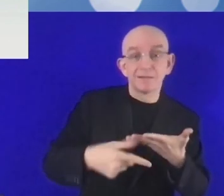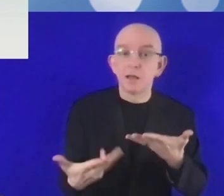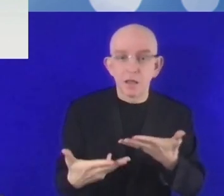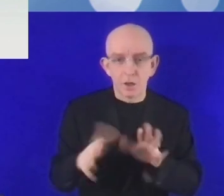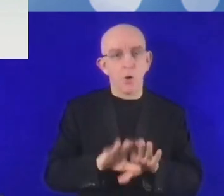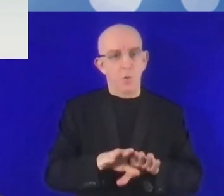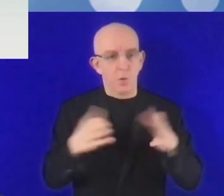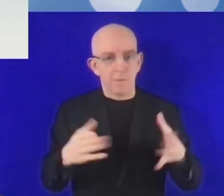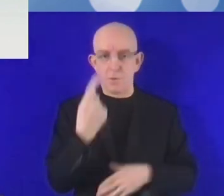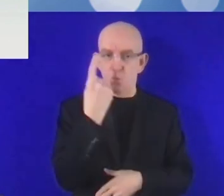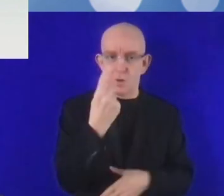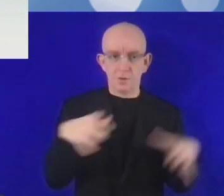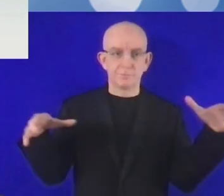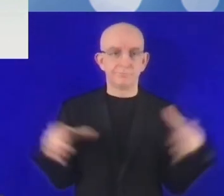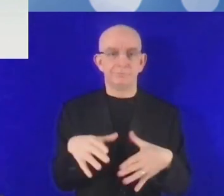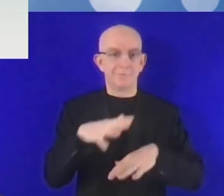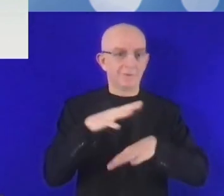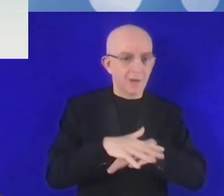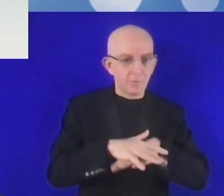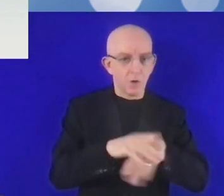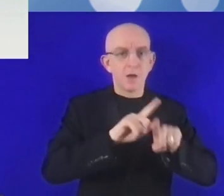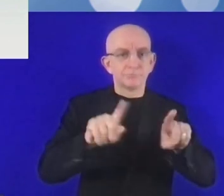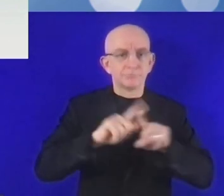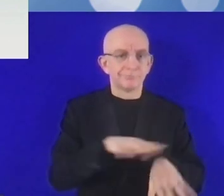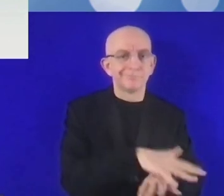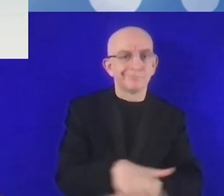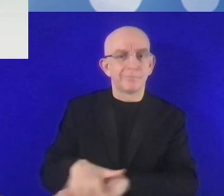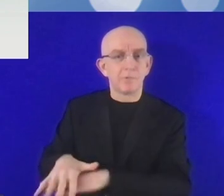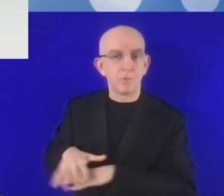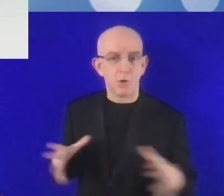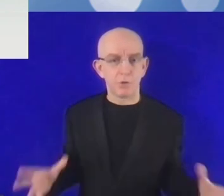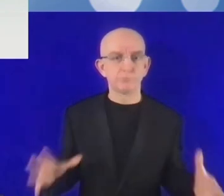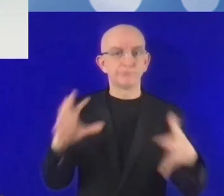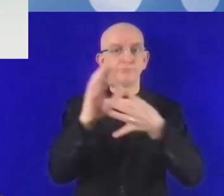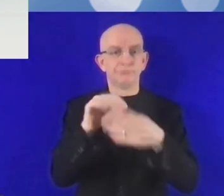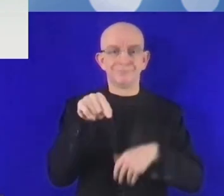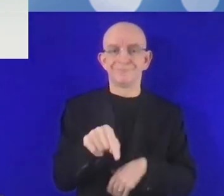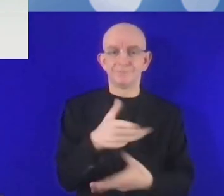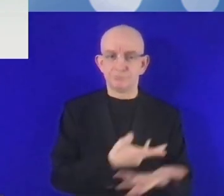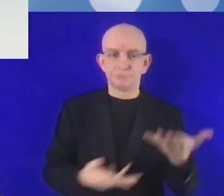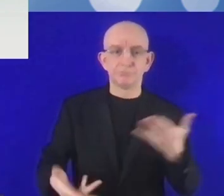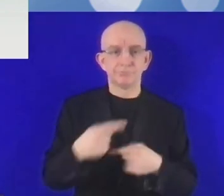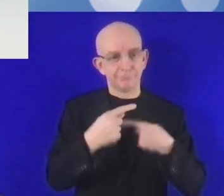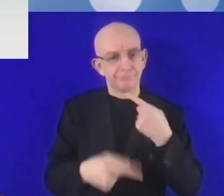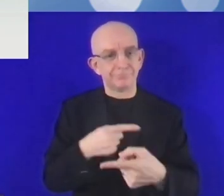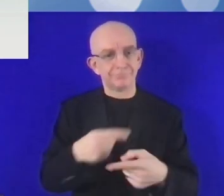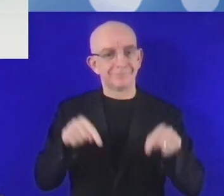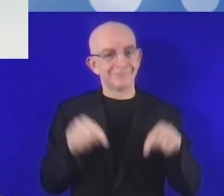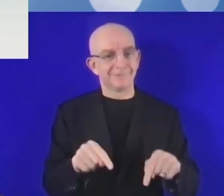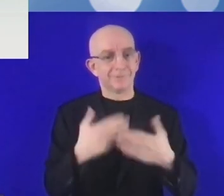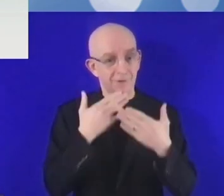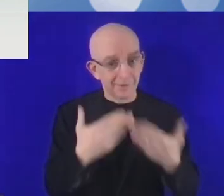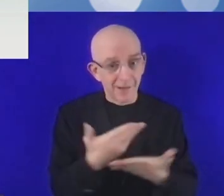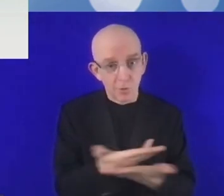当然网络的一个基本的价值它是开放、固定和联